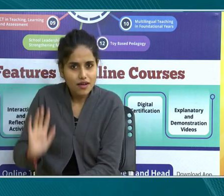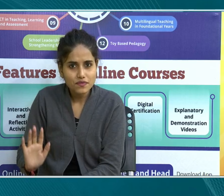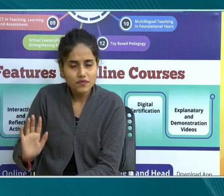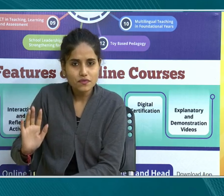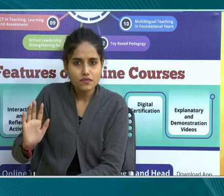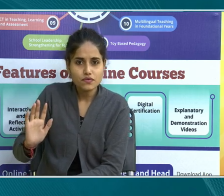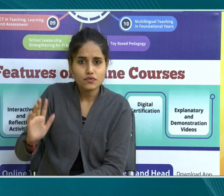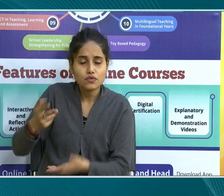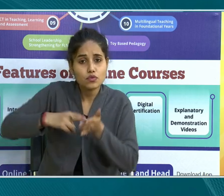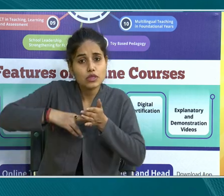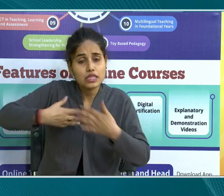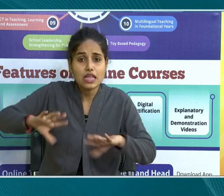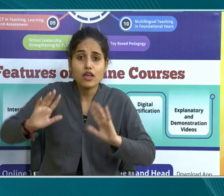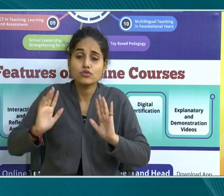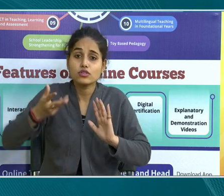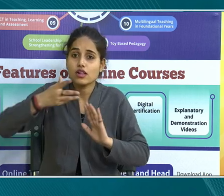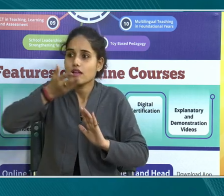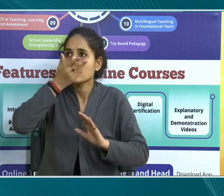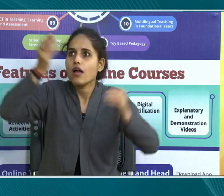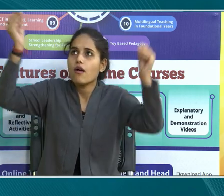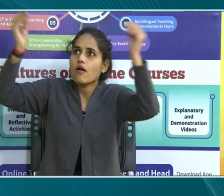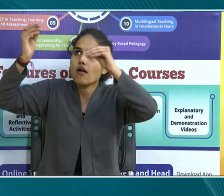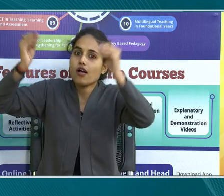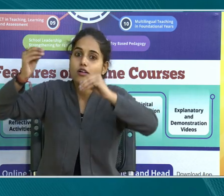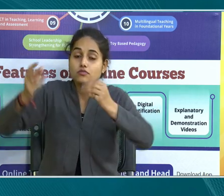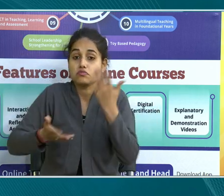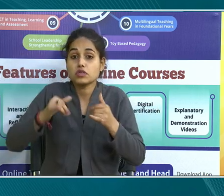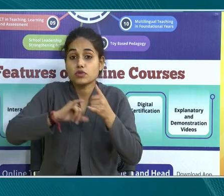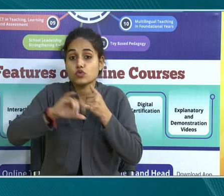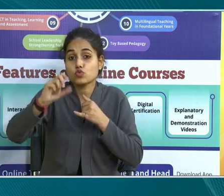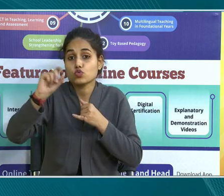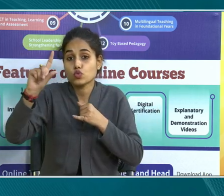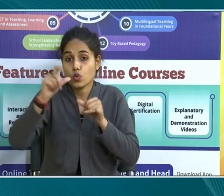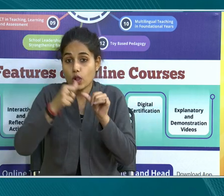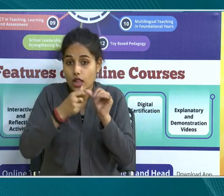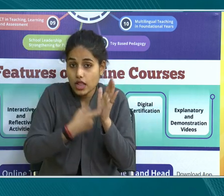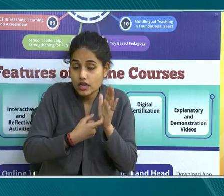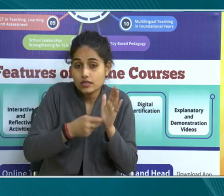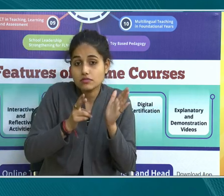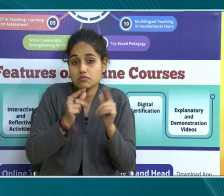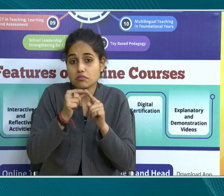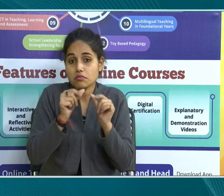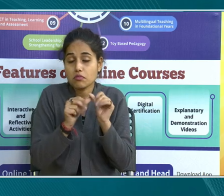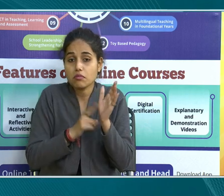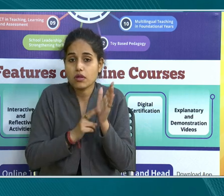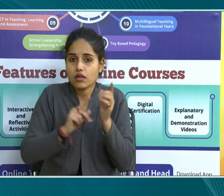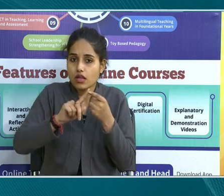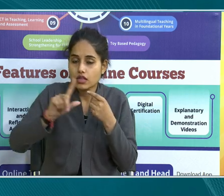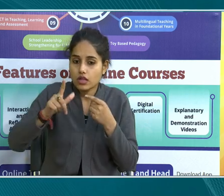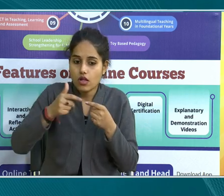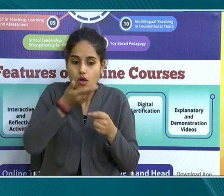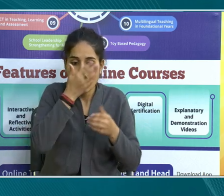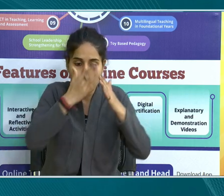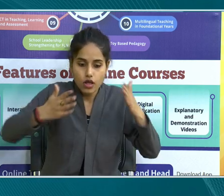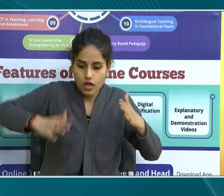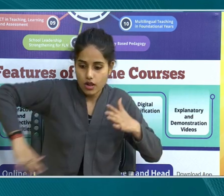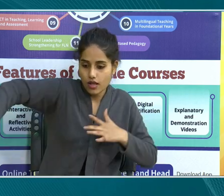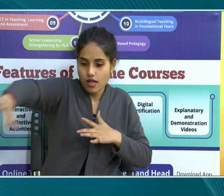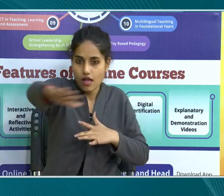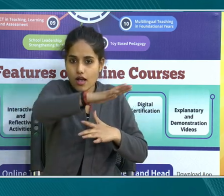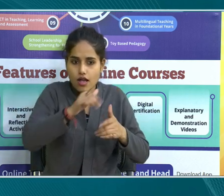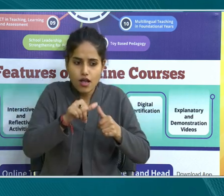नेचृनल ही इंबोस्था है झाहिए जरूर उनुने थार पैणल भी लगाया हूए और उसकी चारो तरफ काफी सारी